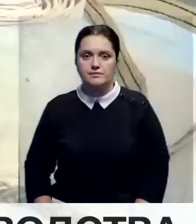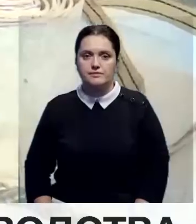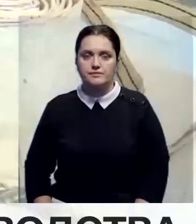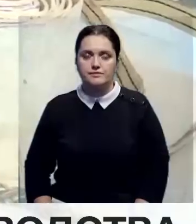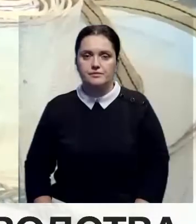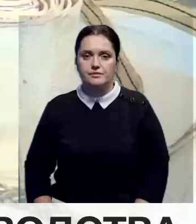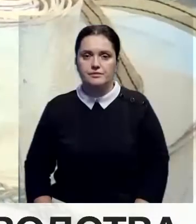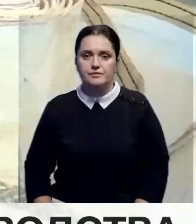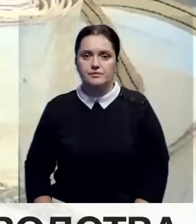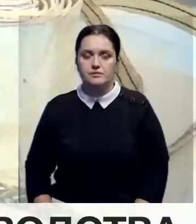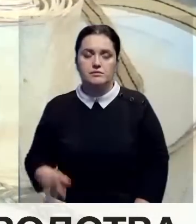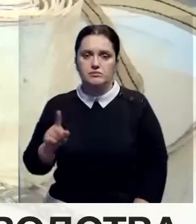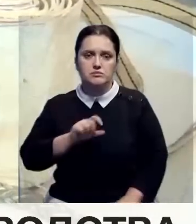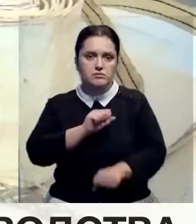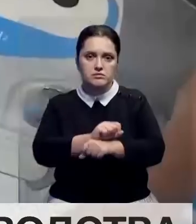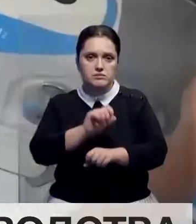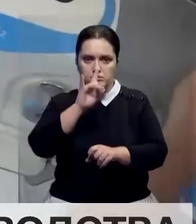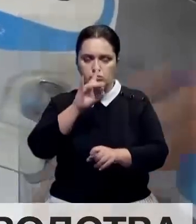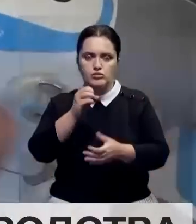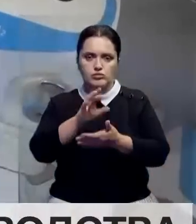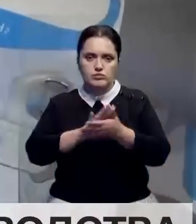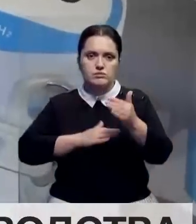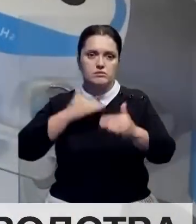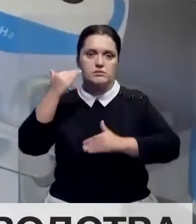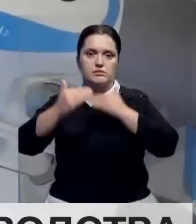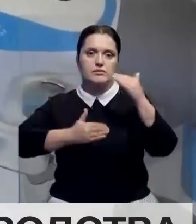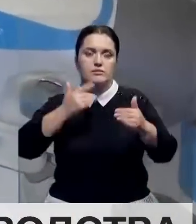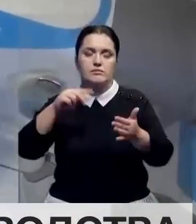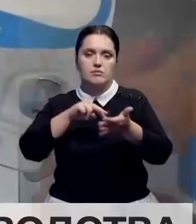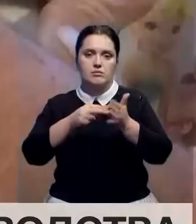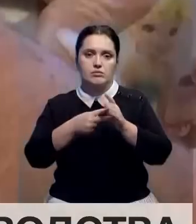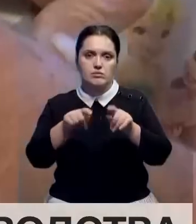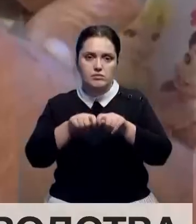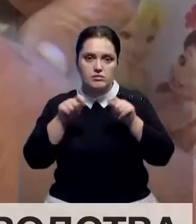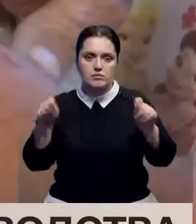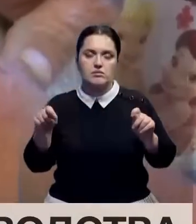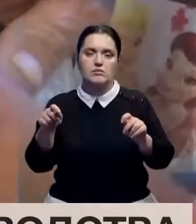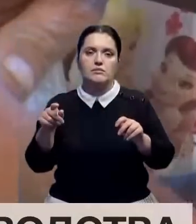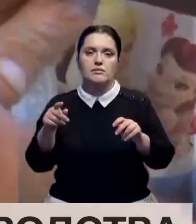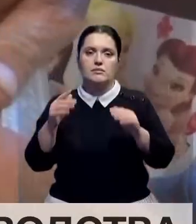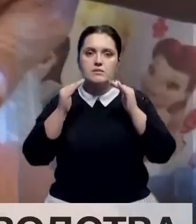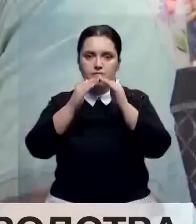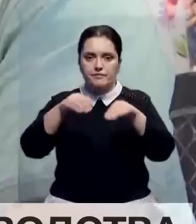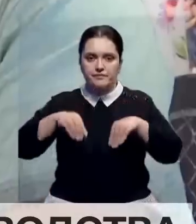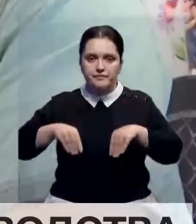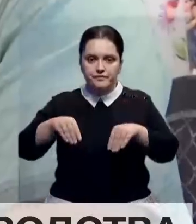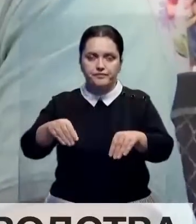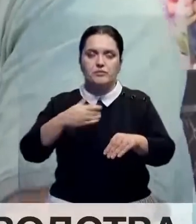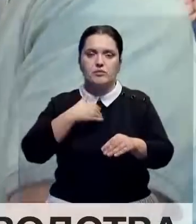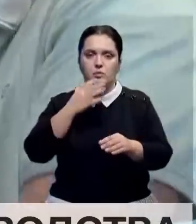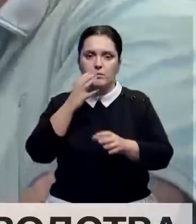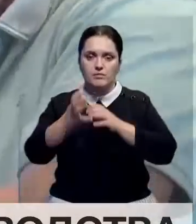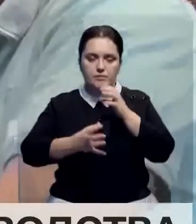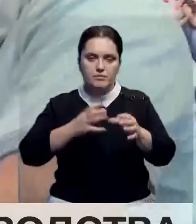Останавливаться на достигнутом Айдар Айкенбаев не собирается. Сельский предприниматель планирует открыть кожевенный цех и теплицу. Теперь уже для выращивания